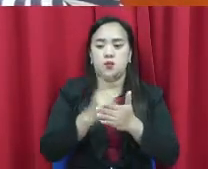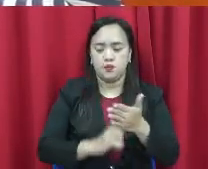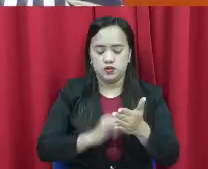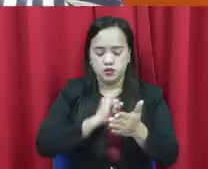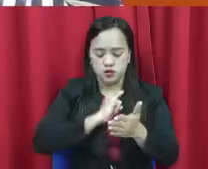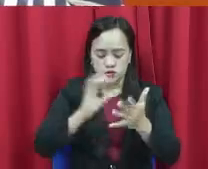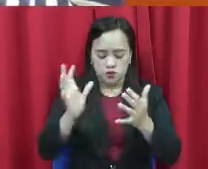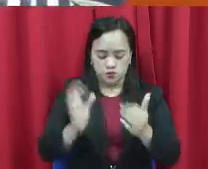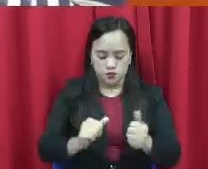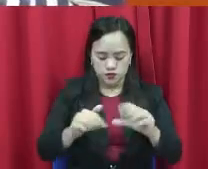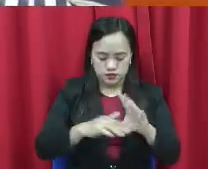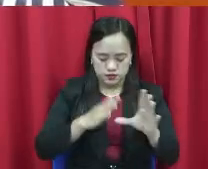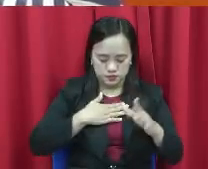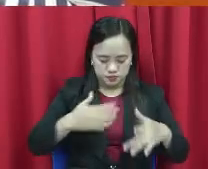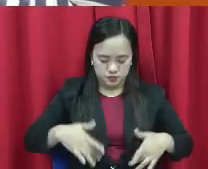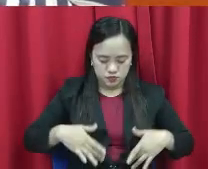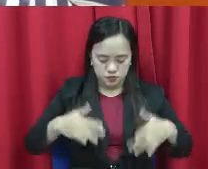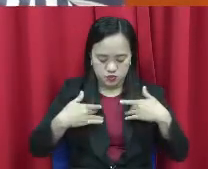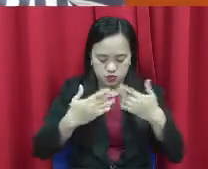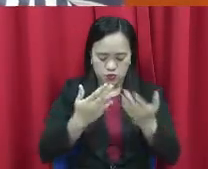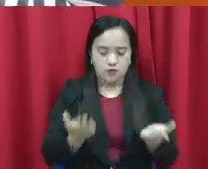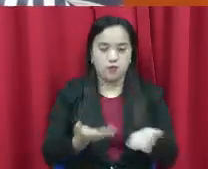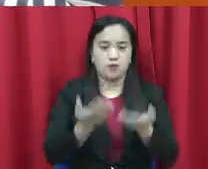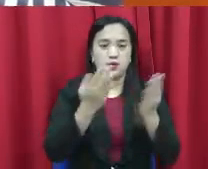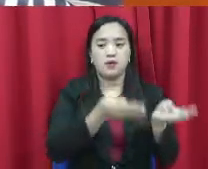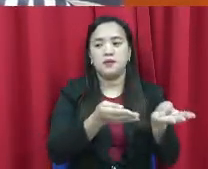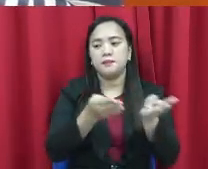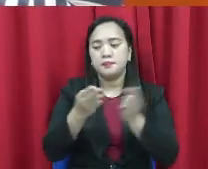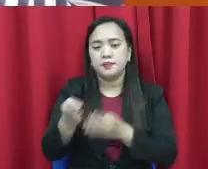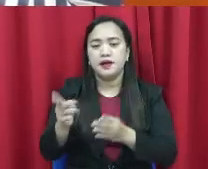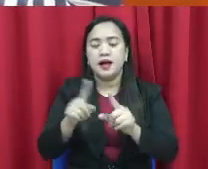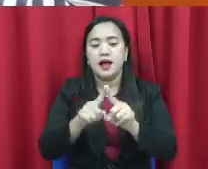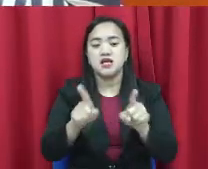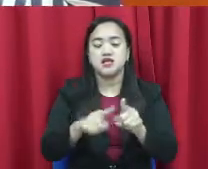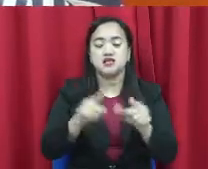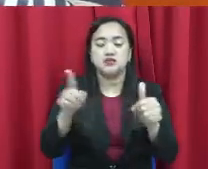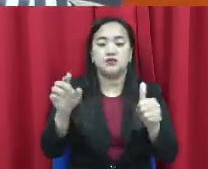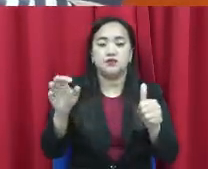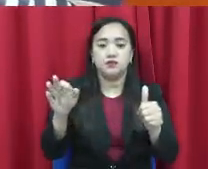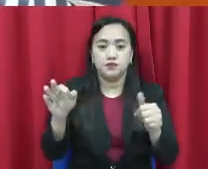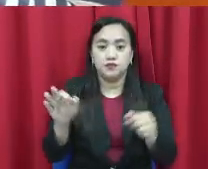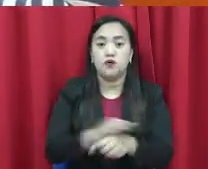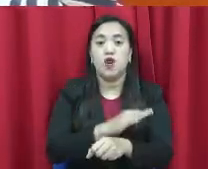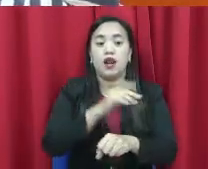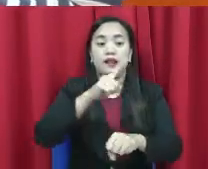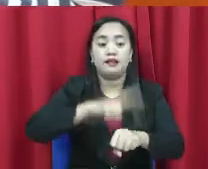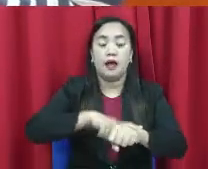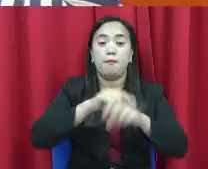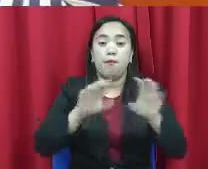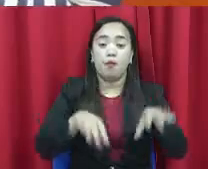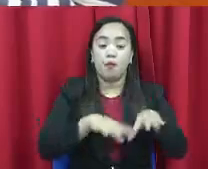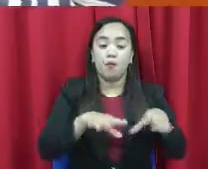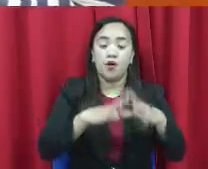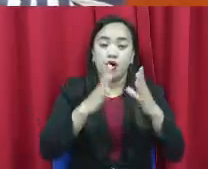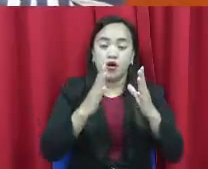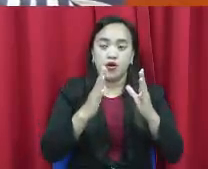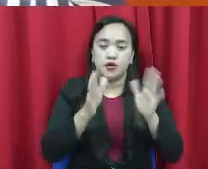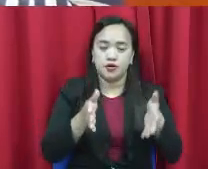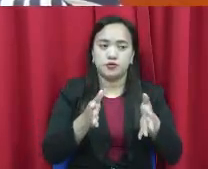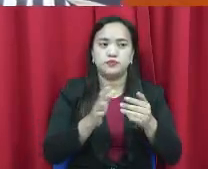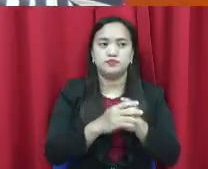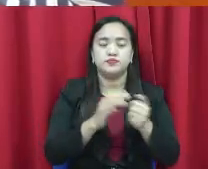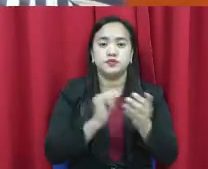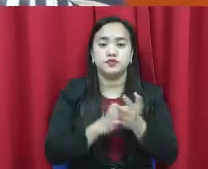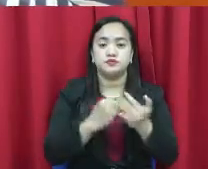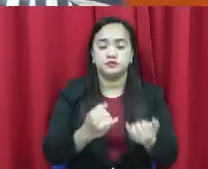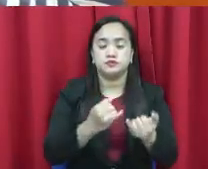mangyari para sa kanya saan ko siya dadalhin bilang full time staff So ano ang ang maibibigay ko sa kanya kay Sabi ko sa kanya ito